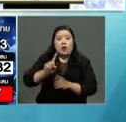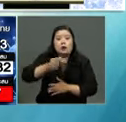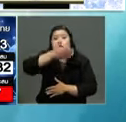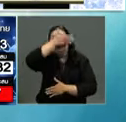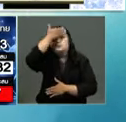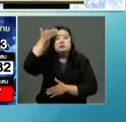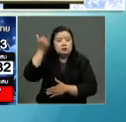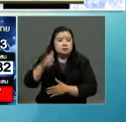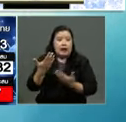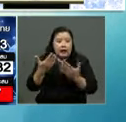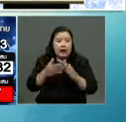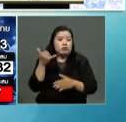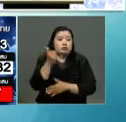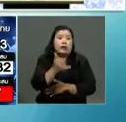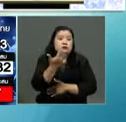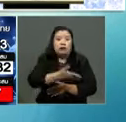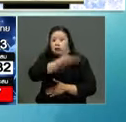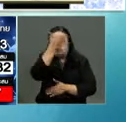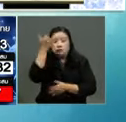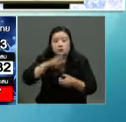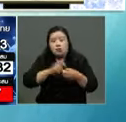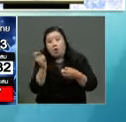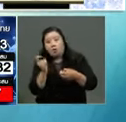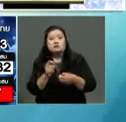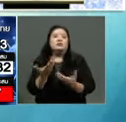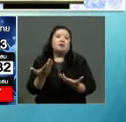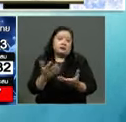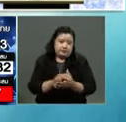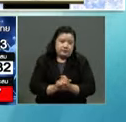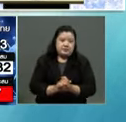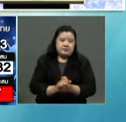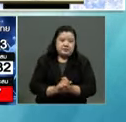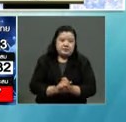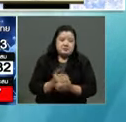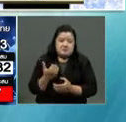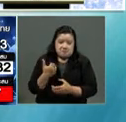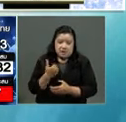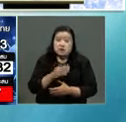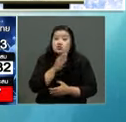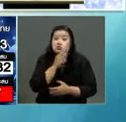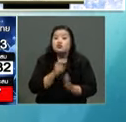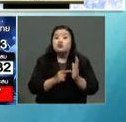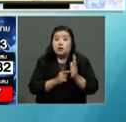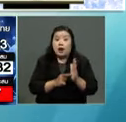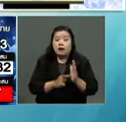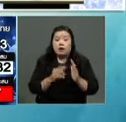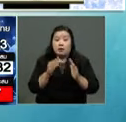เปอร์เซ็นต์แต่ตอนนี้นะครับคนฝั่งที่ใช้แอพพลิเคชั่นครับก็ได้แก้ปัญหาเรื่องการลืมเช็คเอาท์นะครับก็คือว่าง่าย50%ก็คือคนเช็กอินประมาณ 100